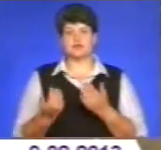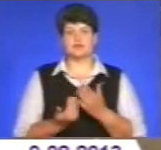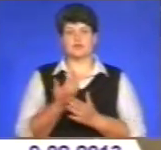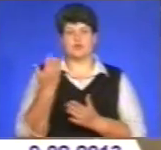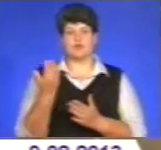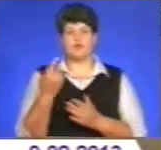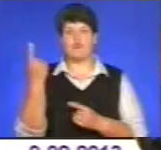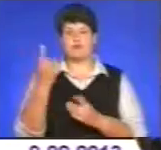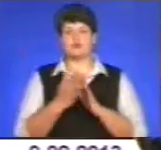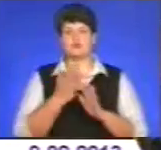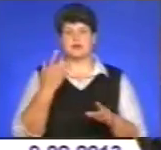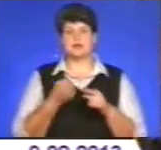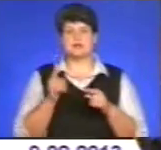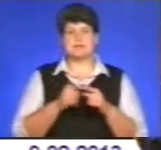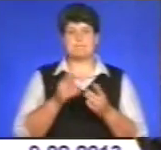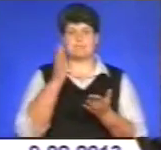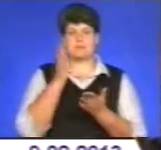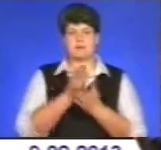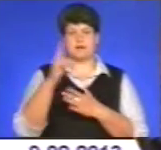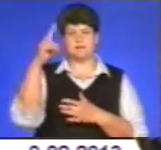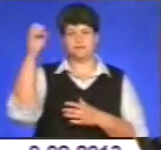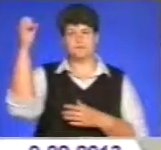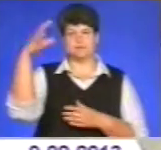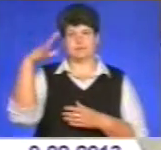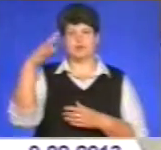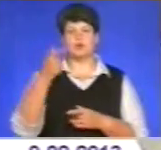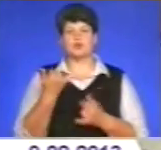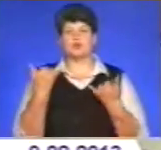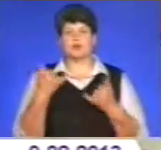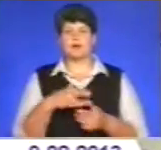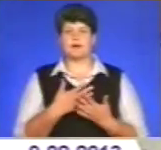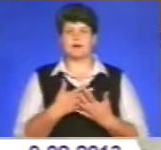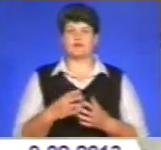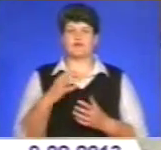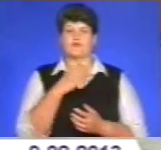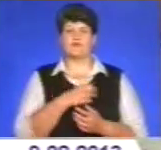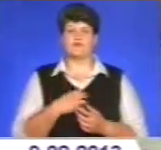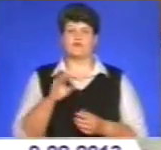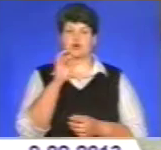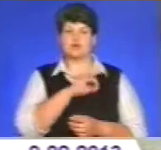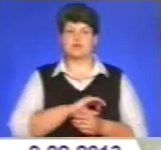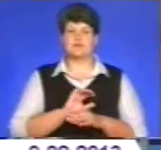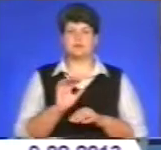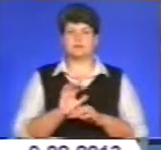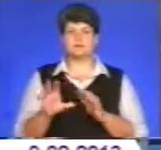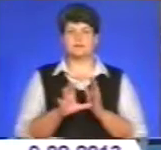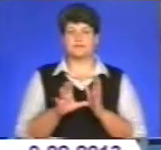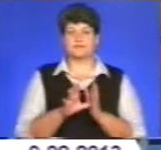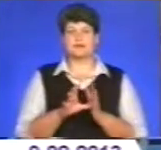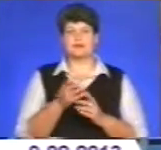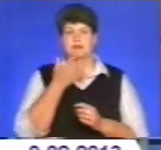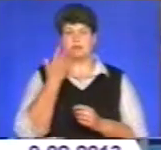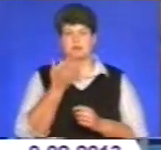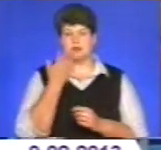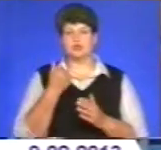У першу чергу це пряме сонячне випромінювання. Його нині активно використовують для виробництва електроенергії та тепла.